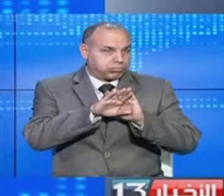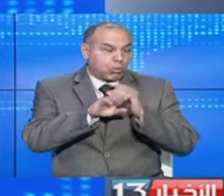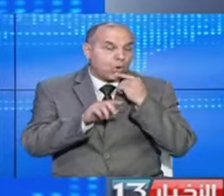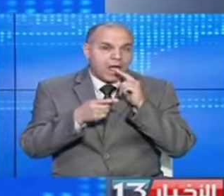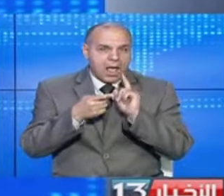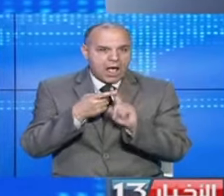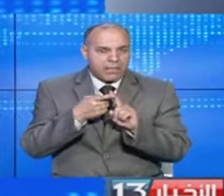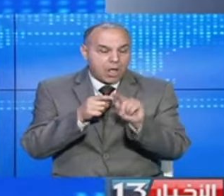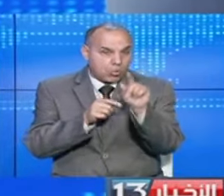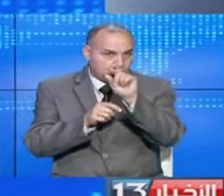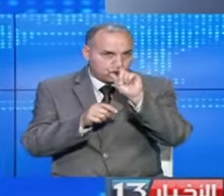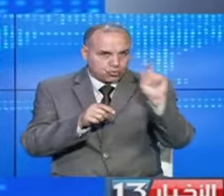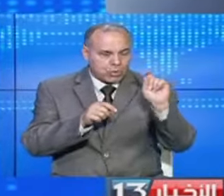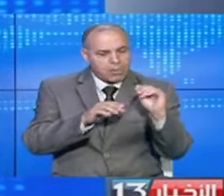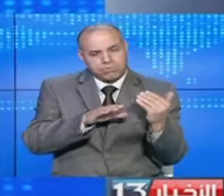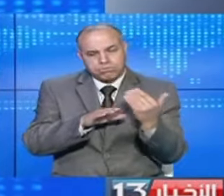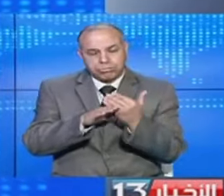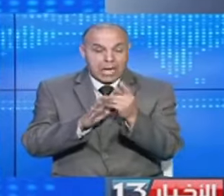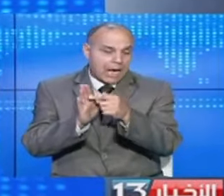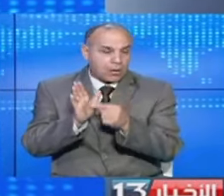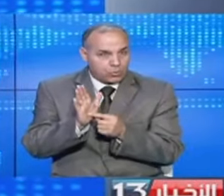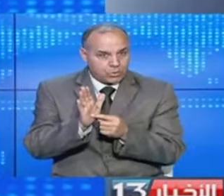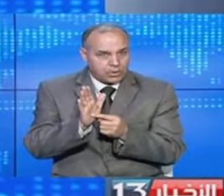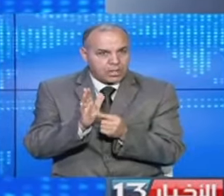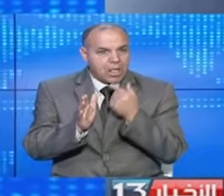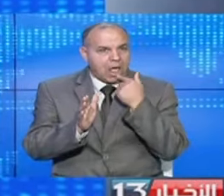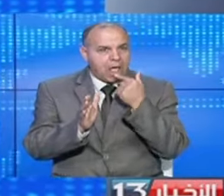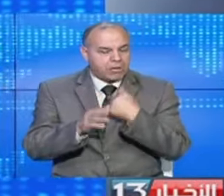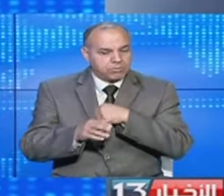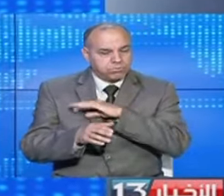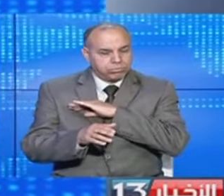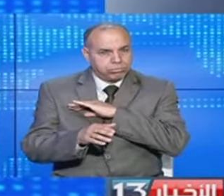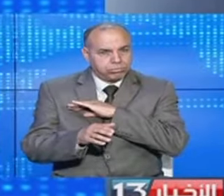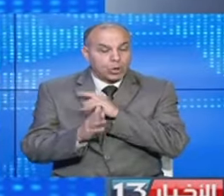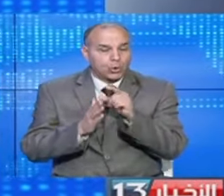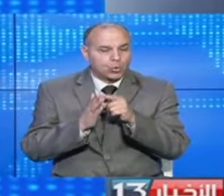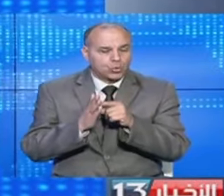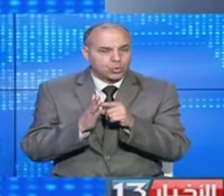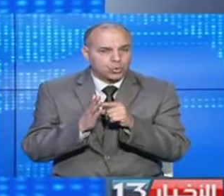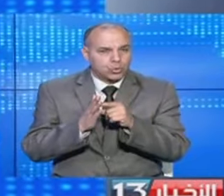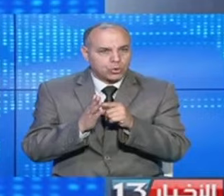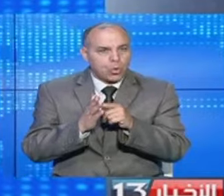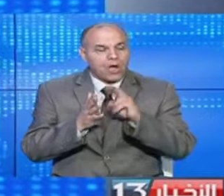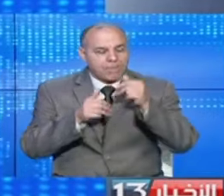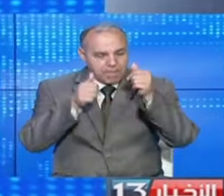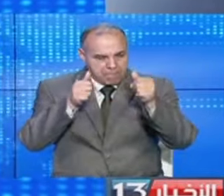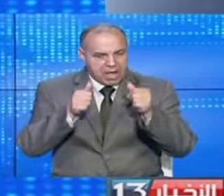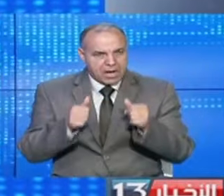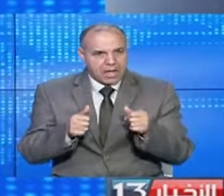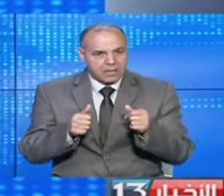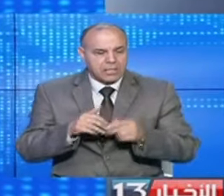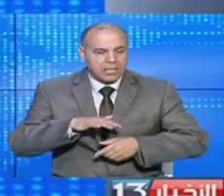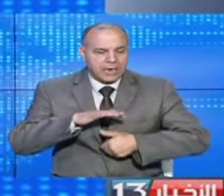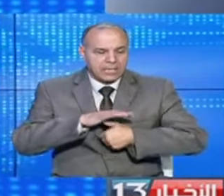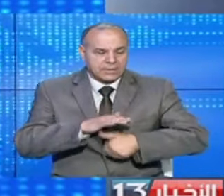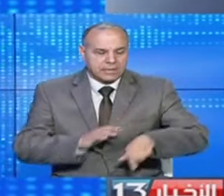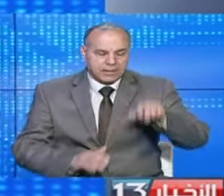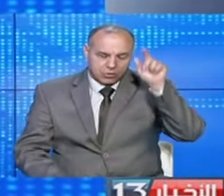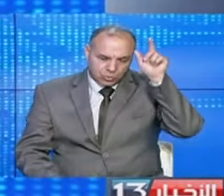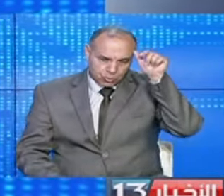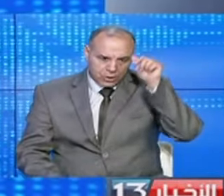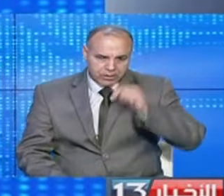ذلك بجملة من الحجج القانونية التي يكفلها له الدستور وفق بلاغ لرئاسة